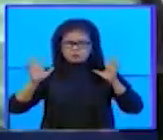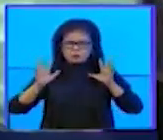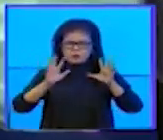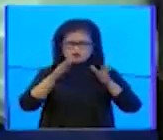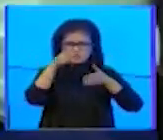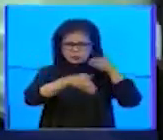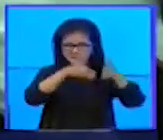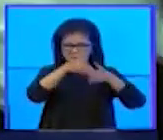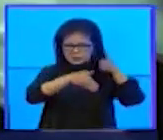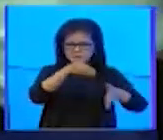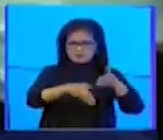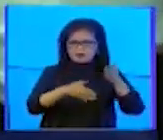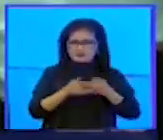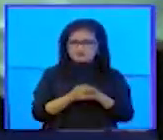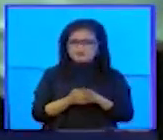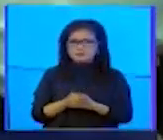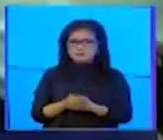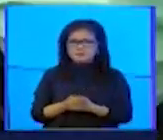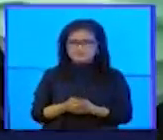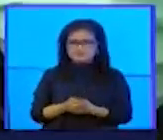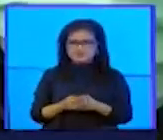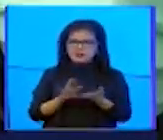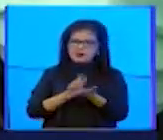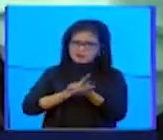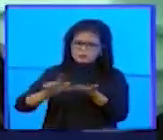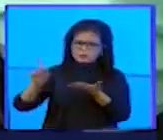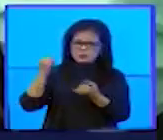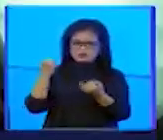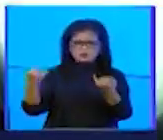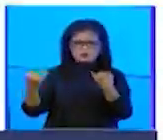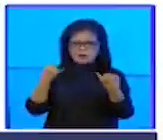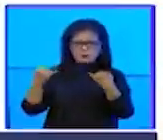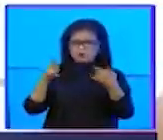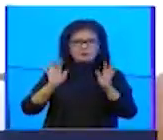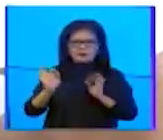ada sesuatu hal yang dapat mengganggu berjalannya pilkada ini. Optimis menang, Bang? Insya Allah.